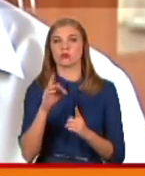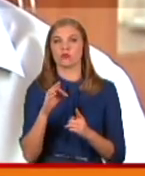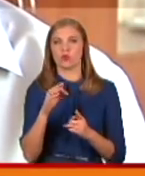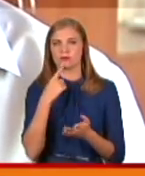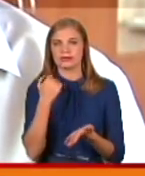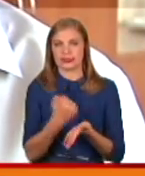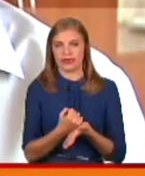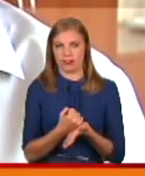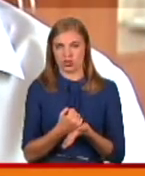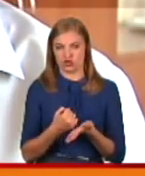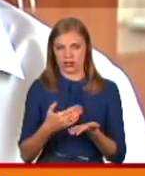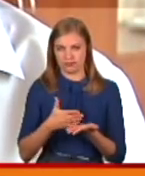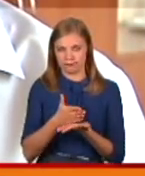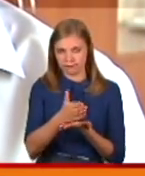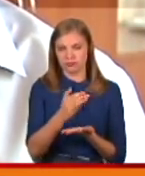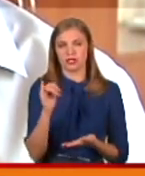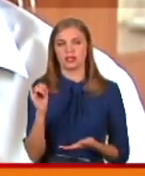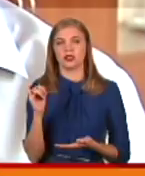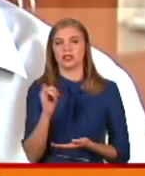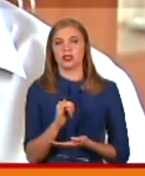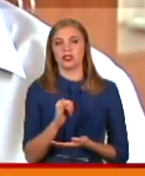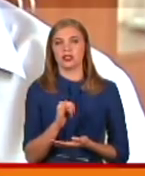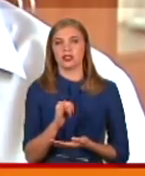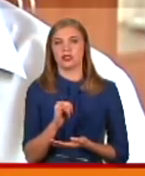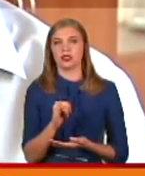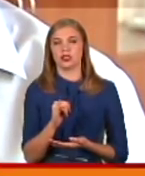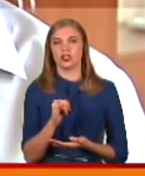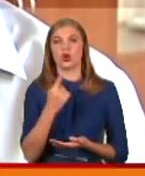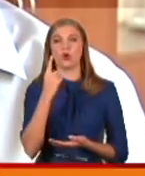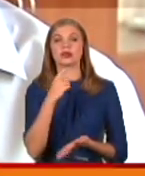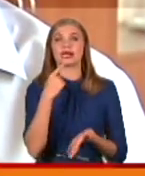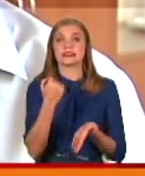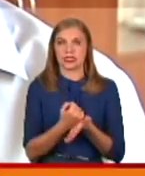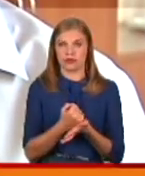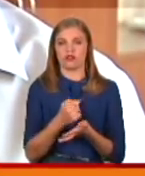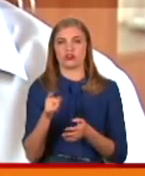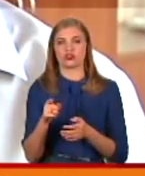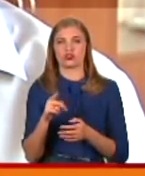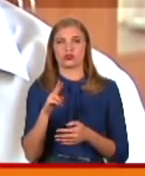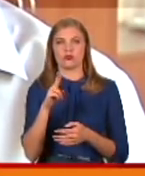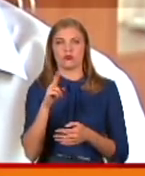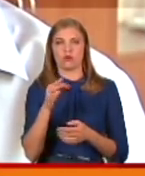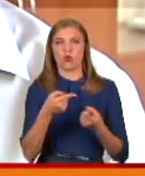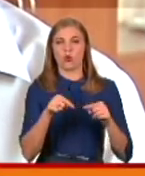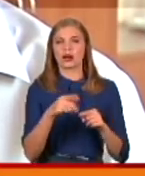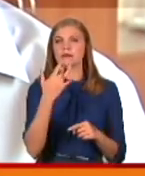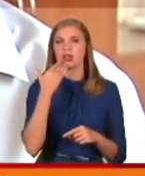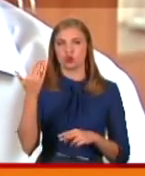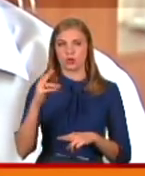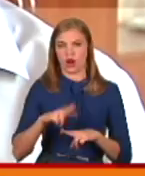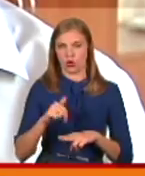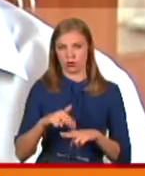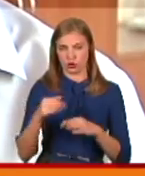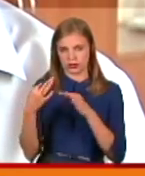затвердженим графіками. І одне із затверджень проходить у органах національної